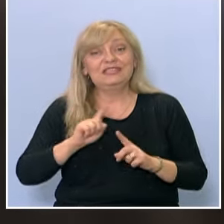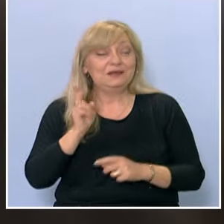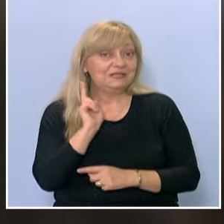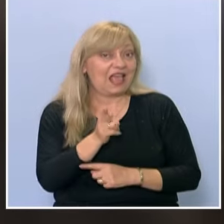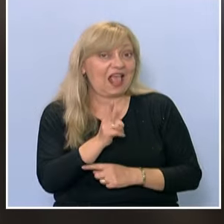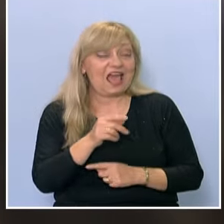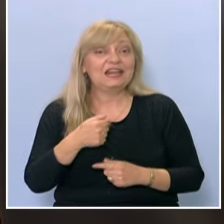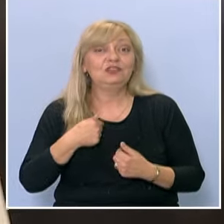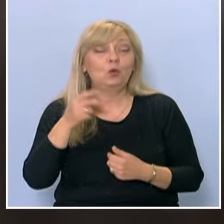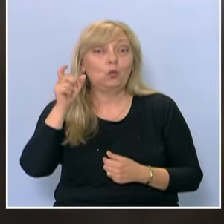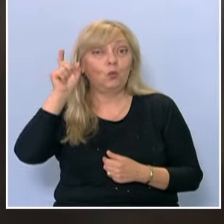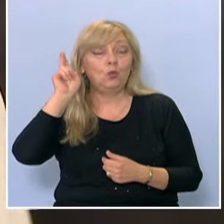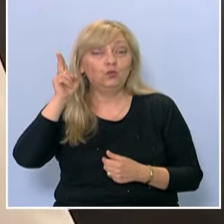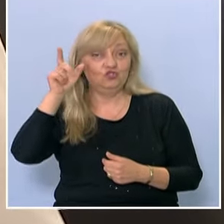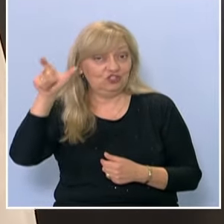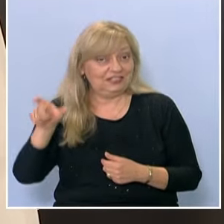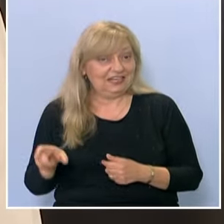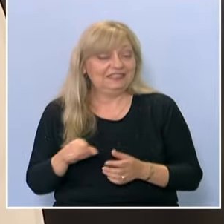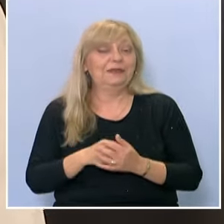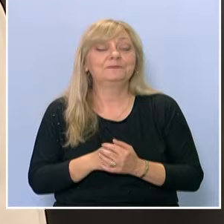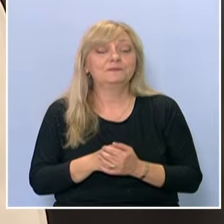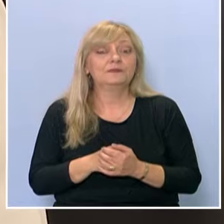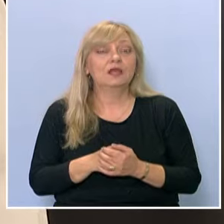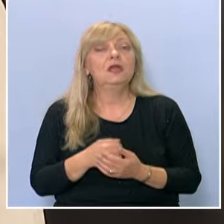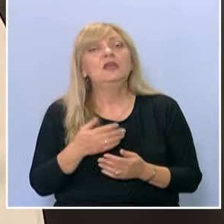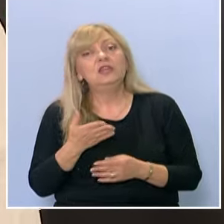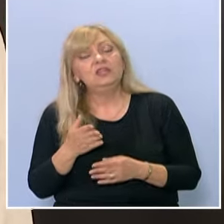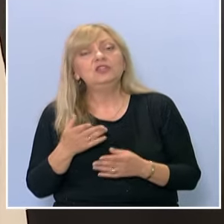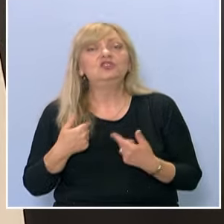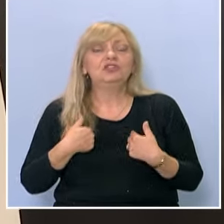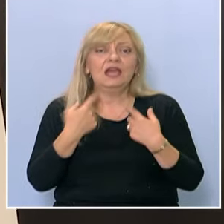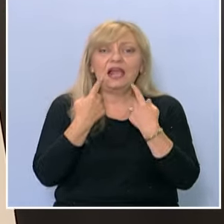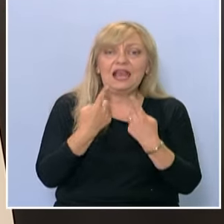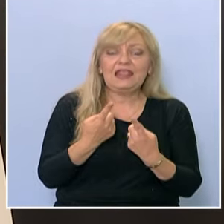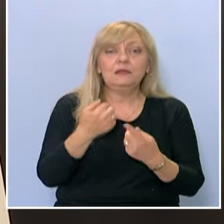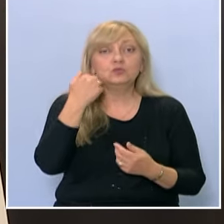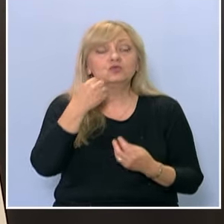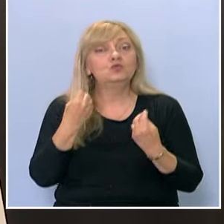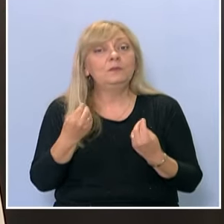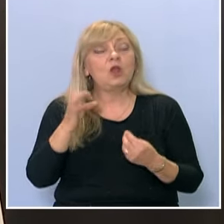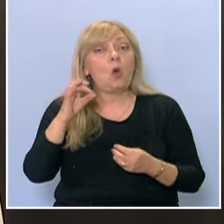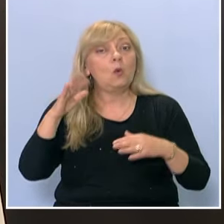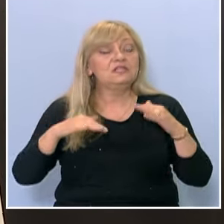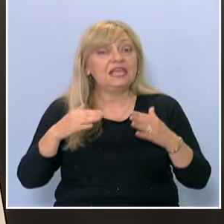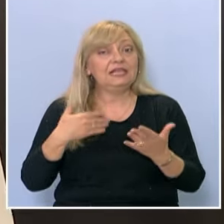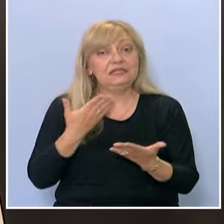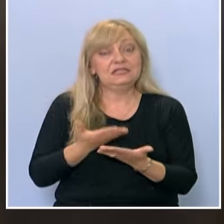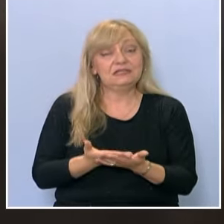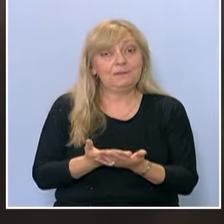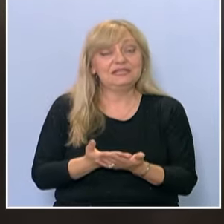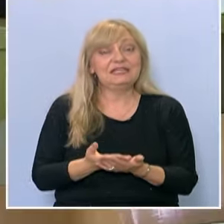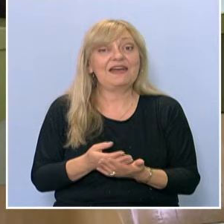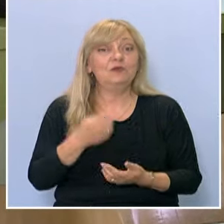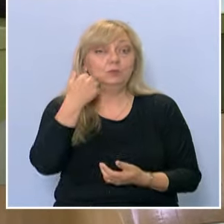учителите. Но иначе гледам да съм с добри оценки и все пак да се представям и добре на